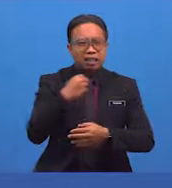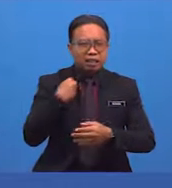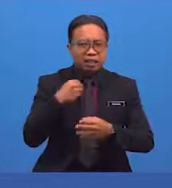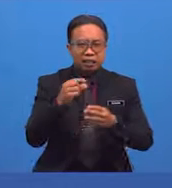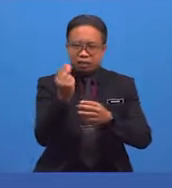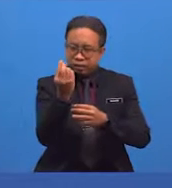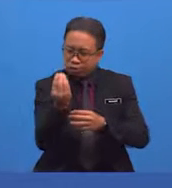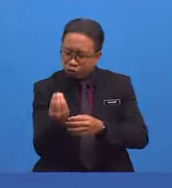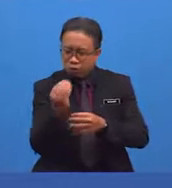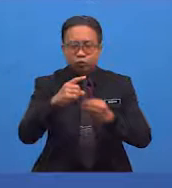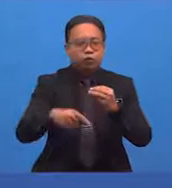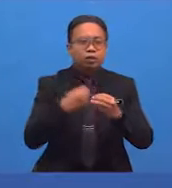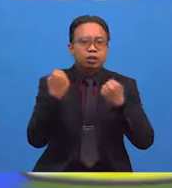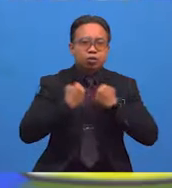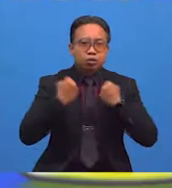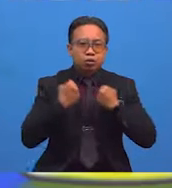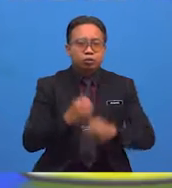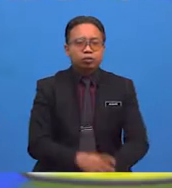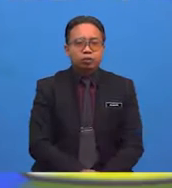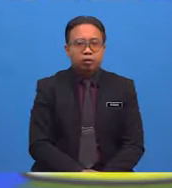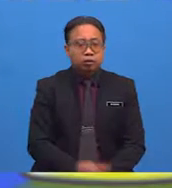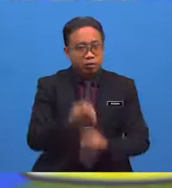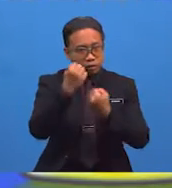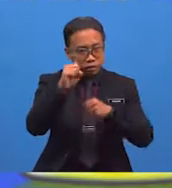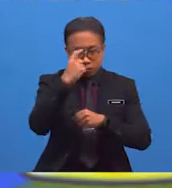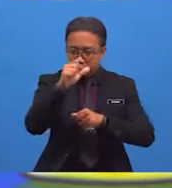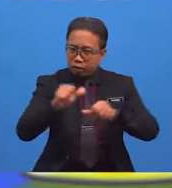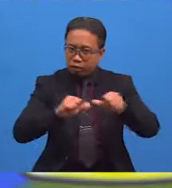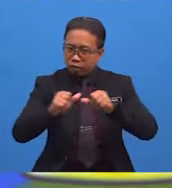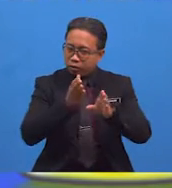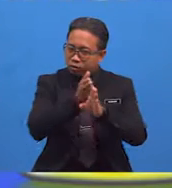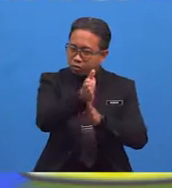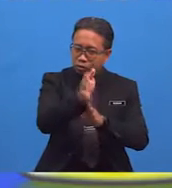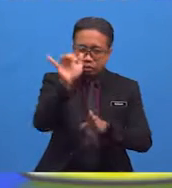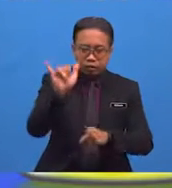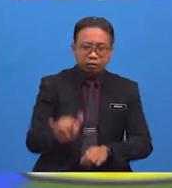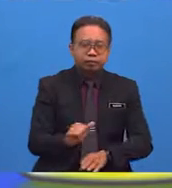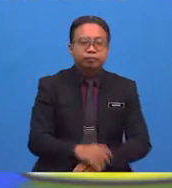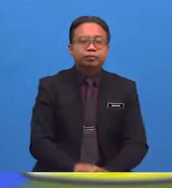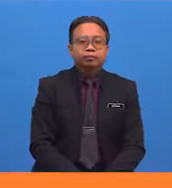apabila disejukkan. Bersedia untuk aktiviti seterusnya?